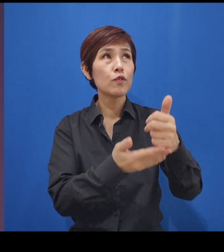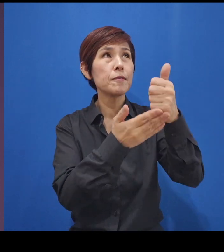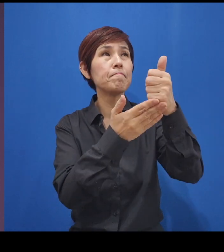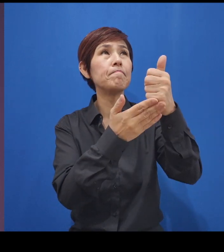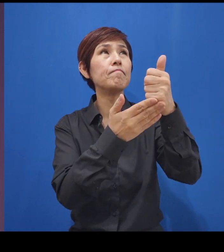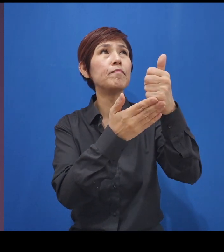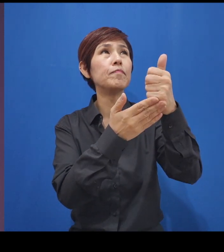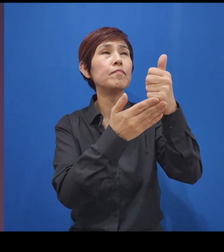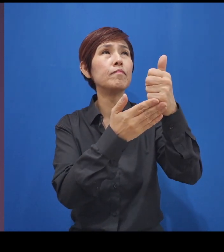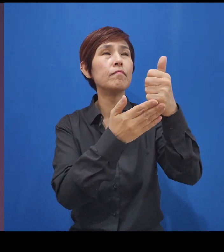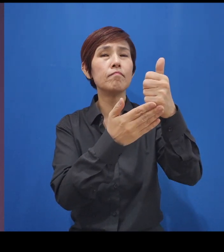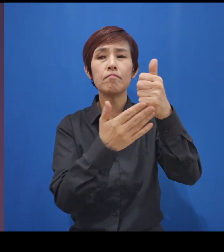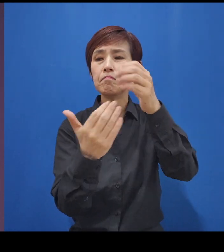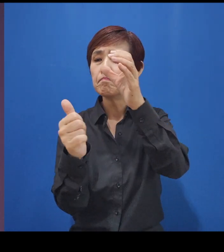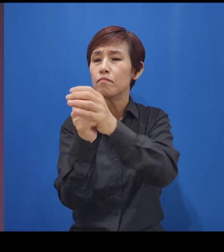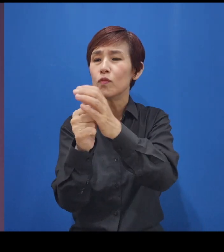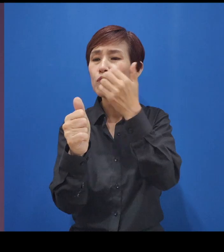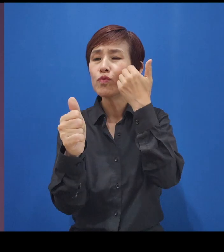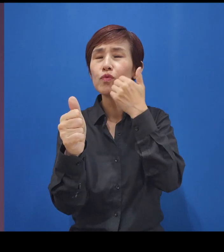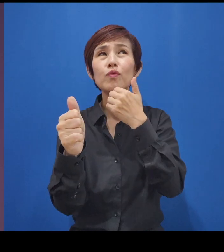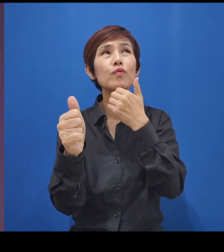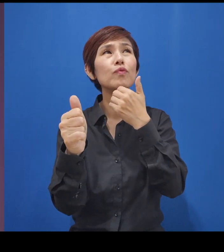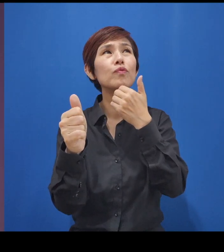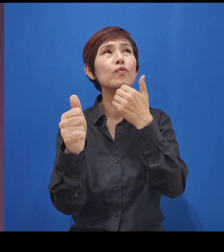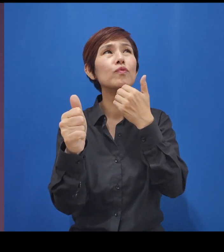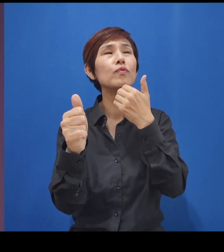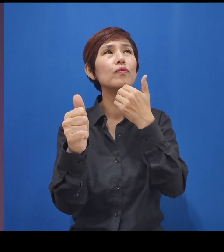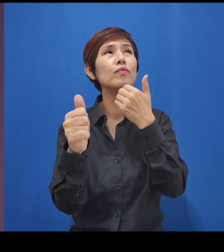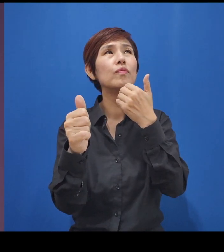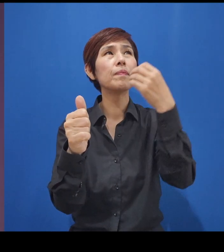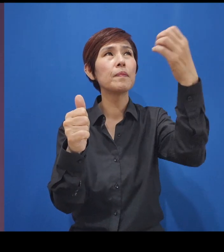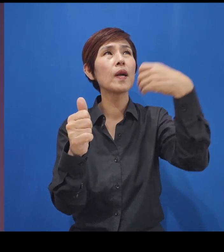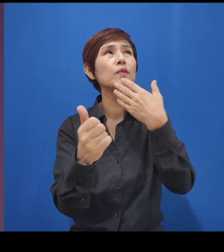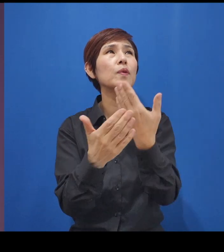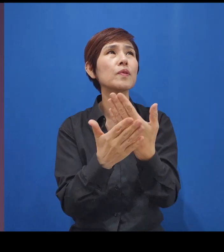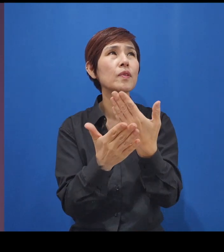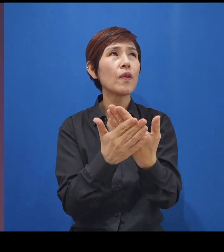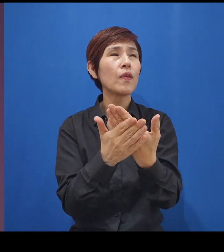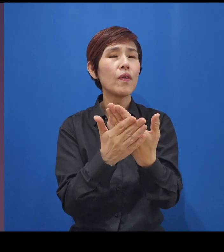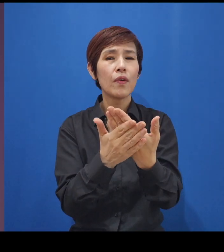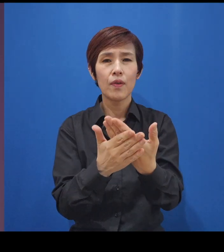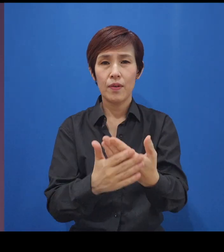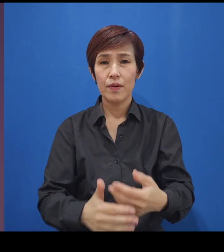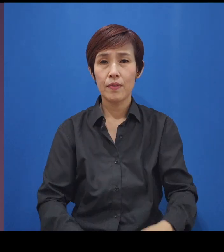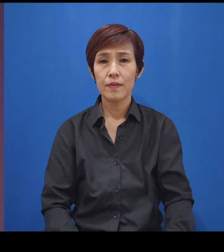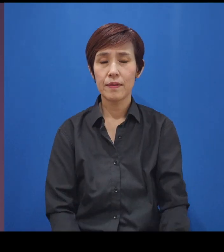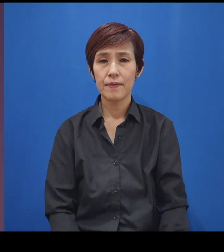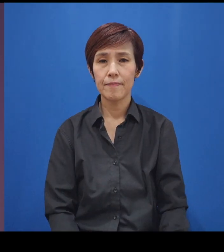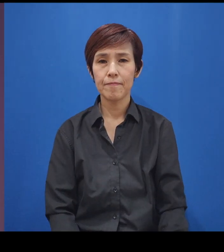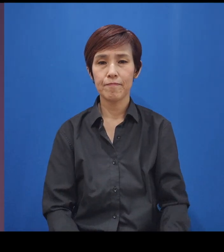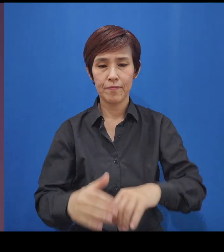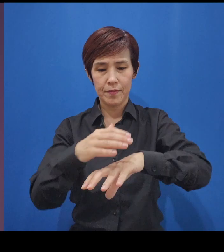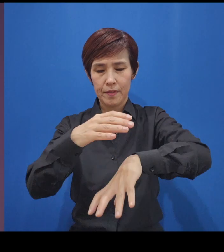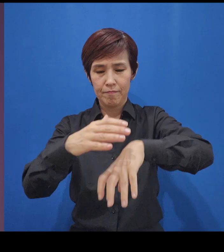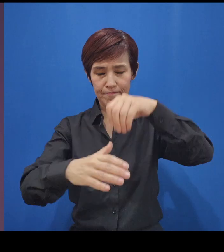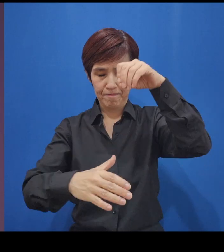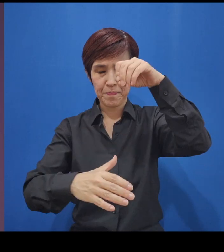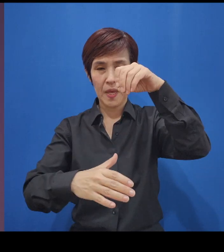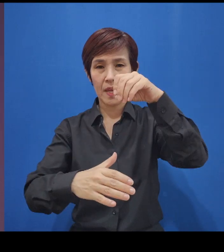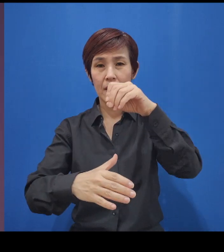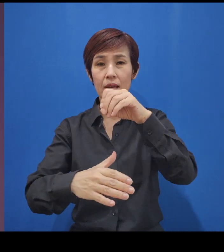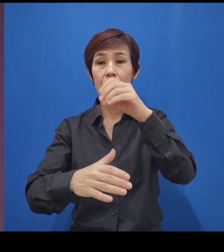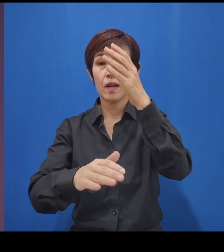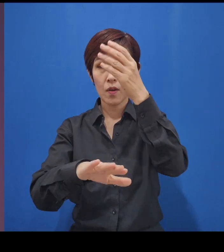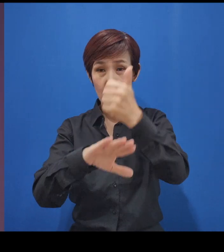주님, 누구를 세우실지 우리에게 나타내 보이시옵소서 하고 제비 뽑아